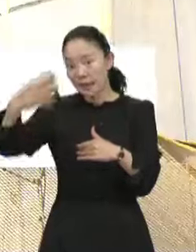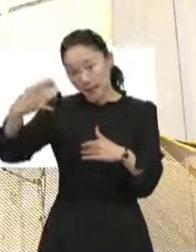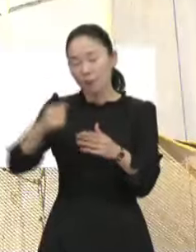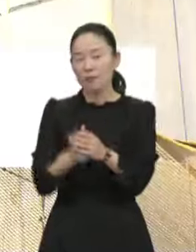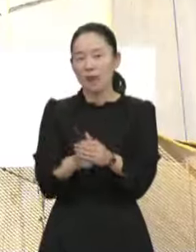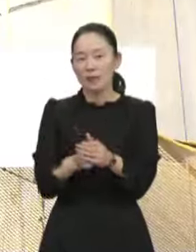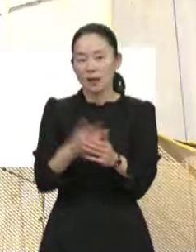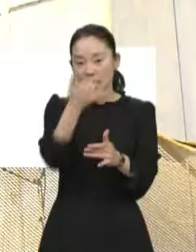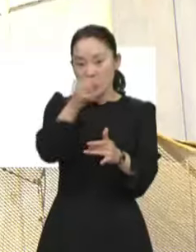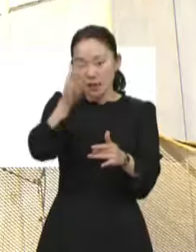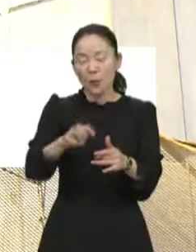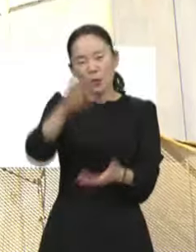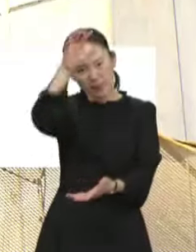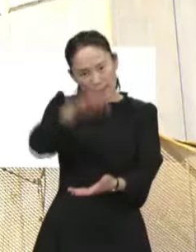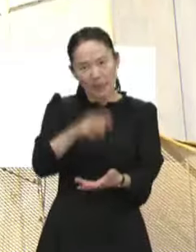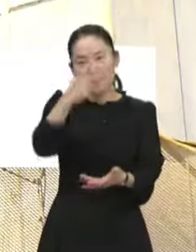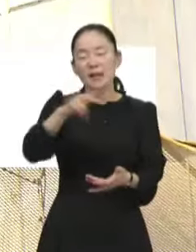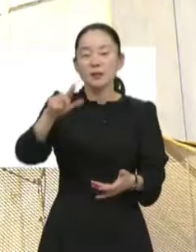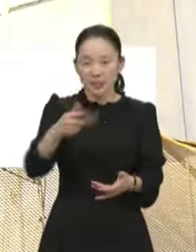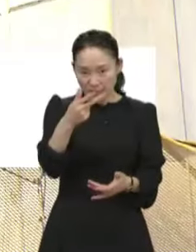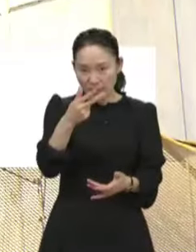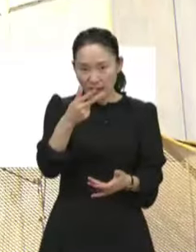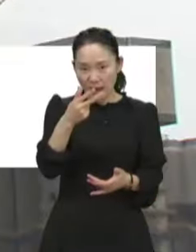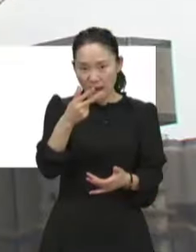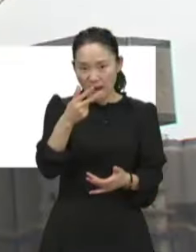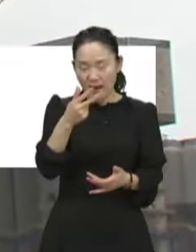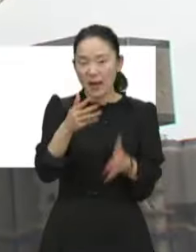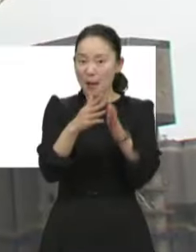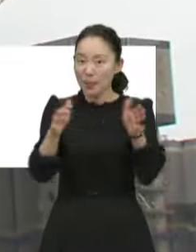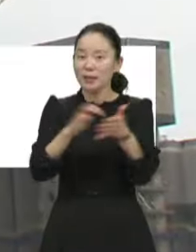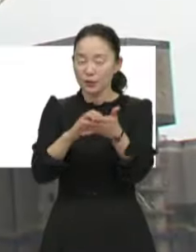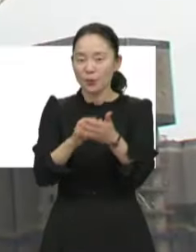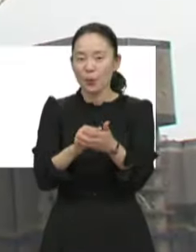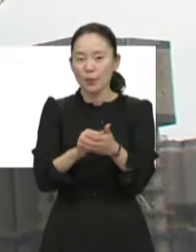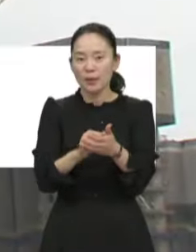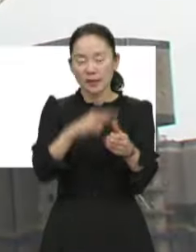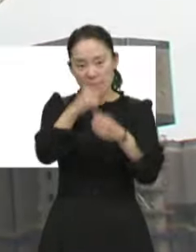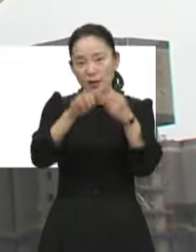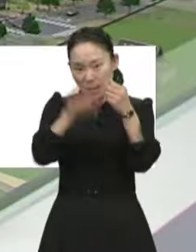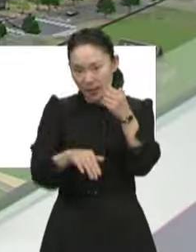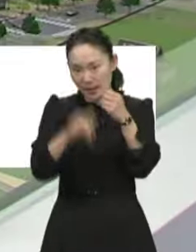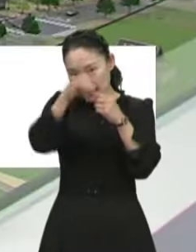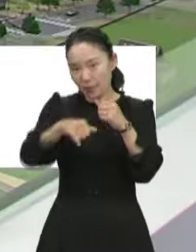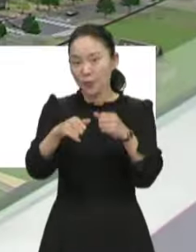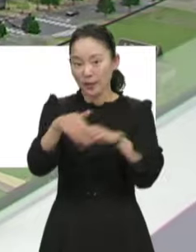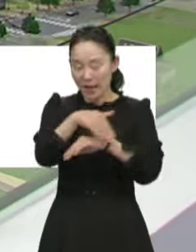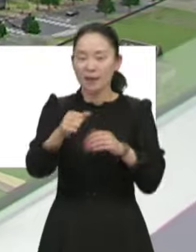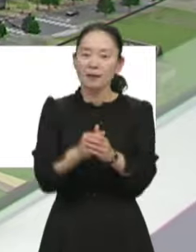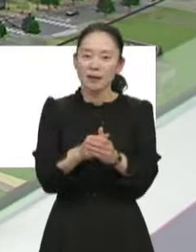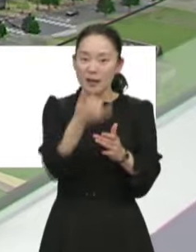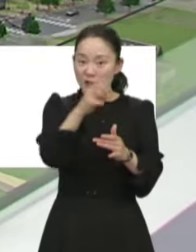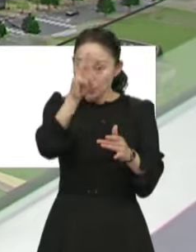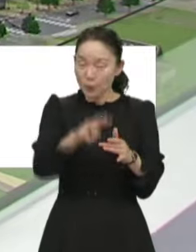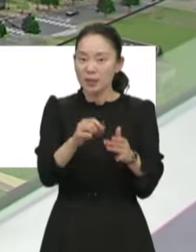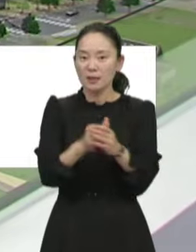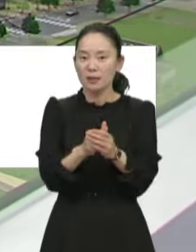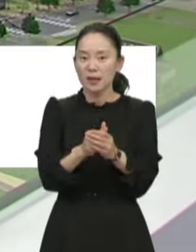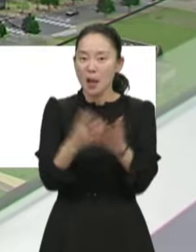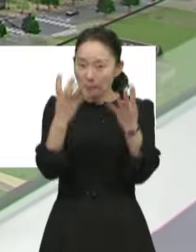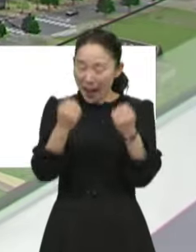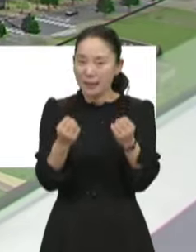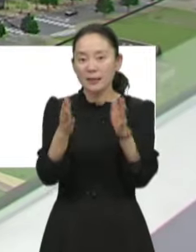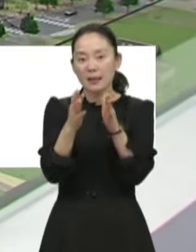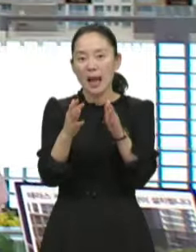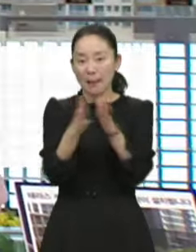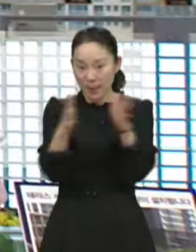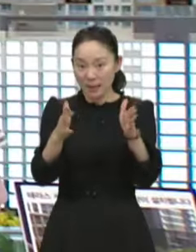등 세종시 전체 8,720가구로 모두 하반기 착공 예정입니다. 세종시는 올해 세종시에 많은